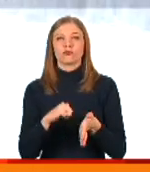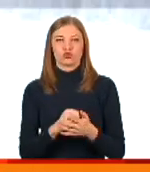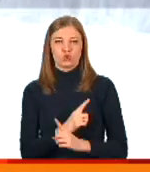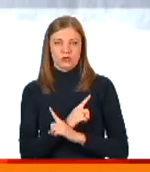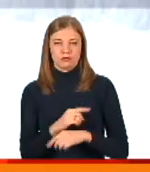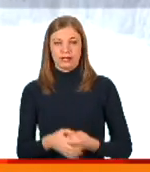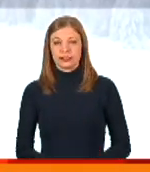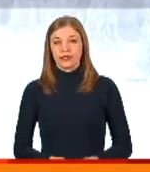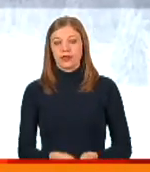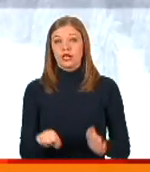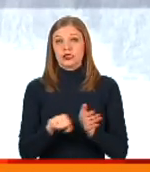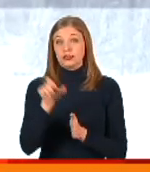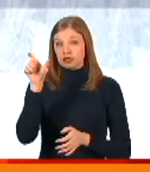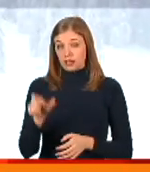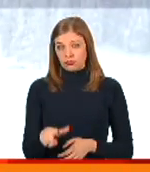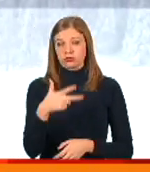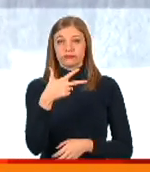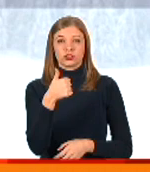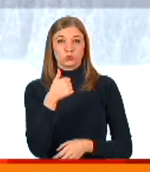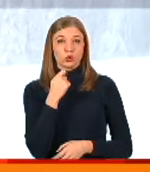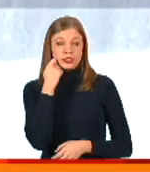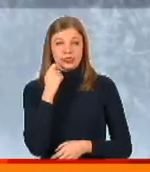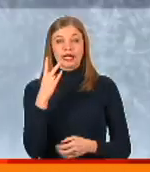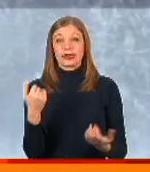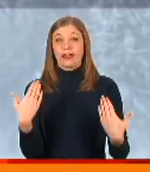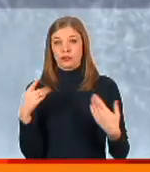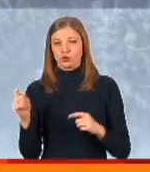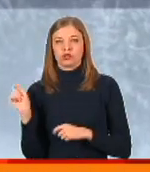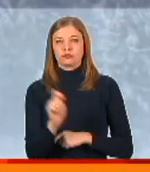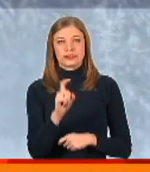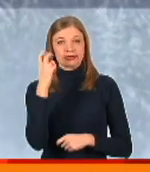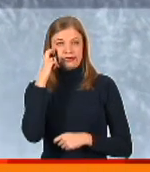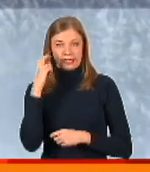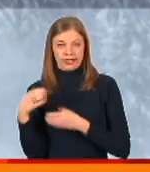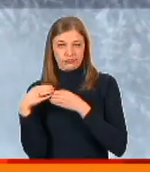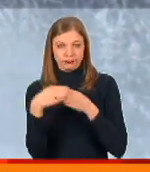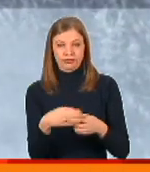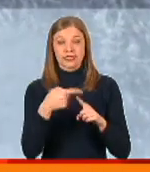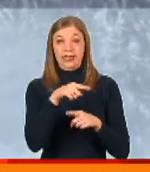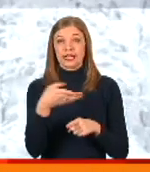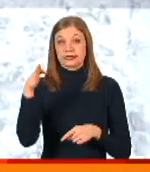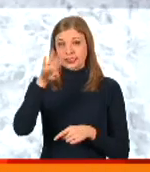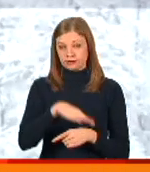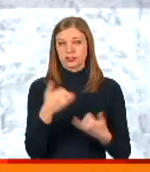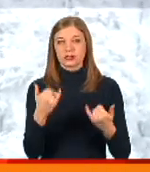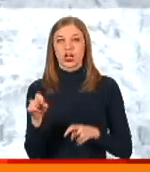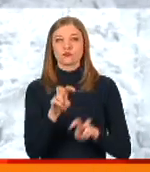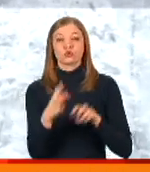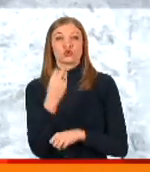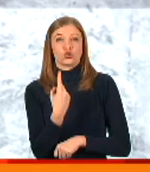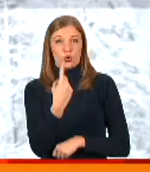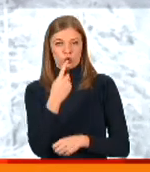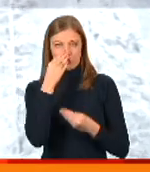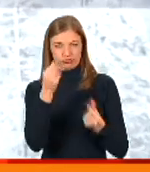смерті. Загиблому чоловікові 31 рік. На відпочинок він приїхав із Києва. На тій самій горі Гимба нині тривають пошуки ще